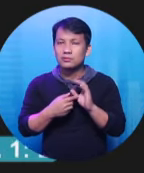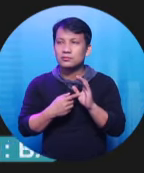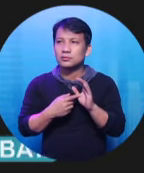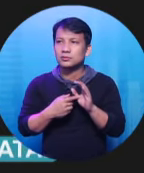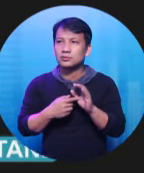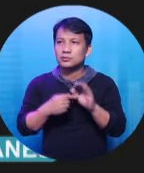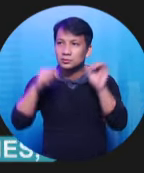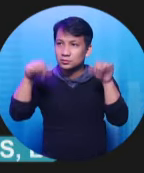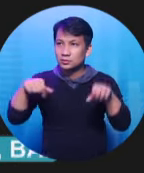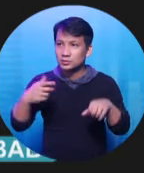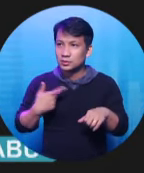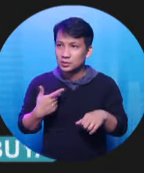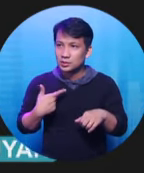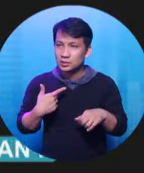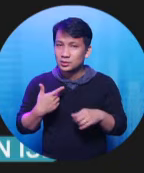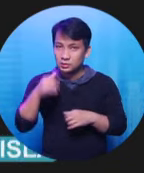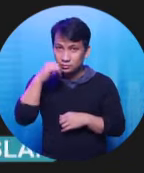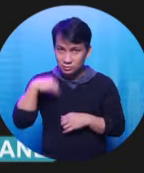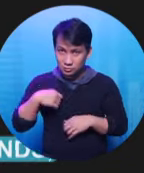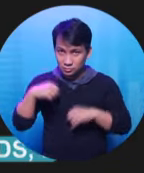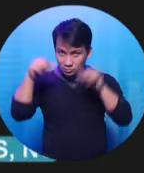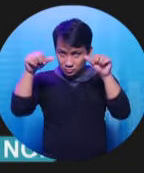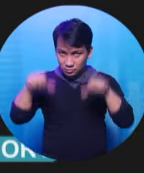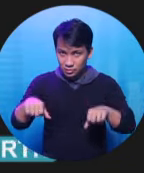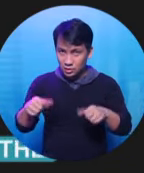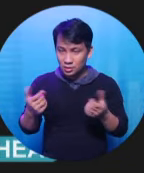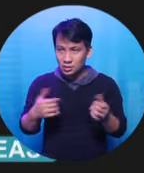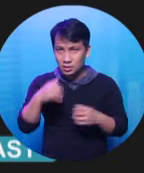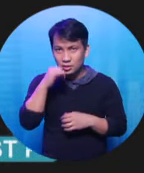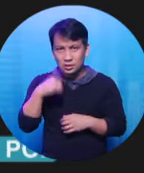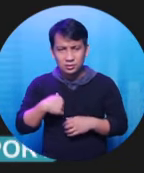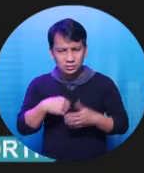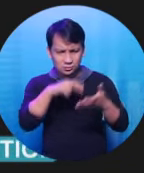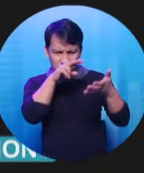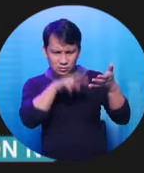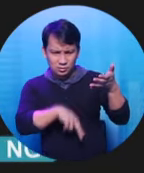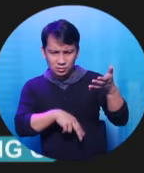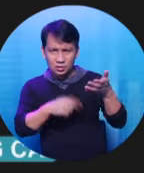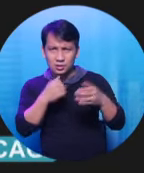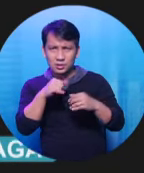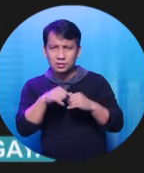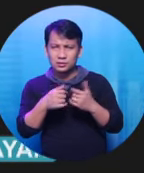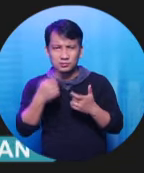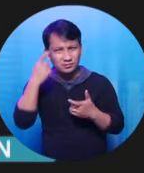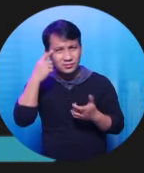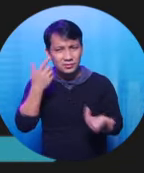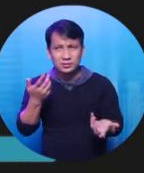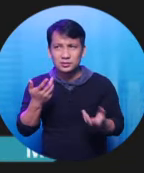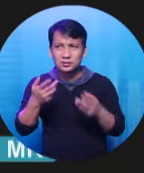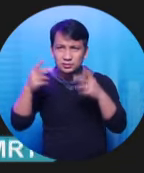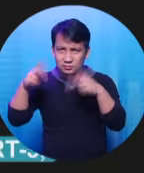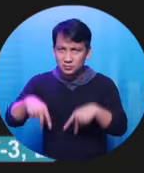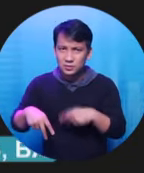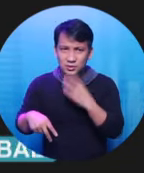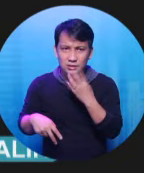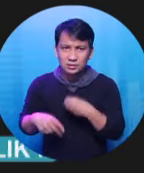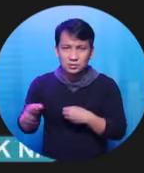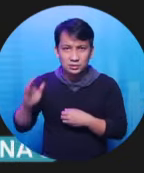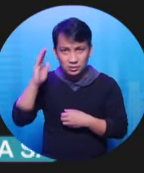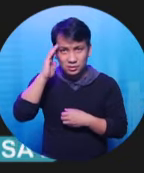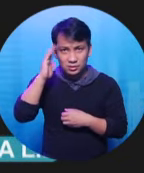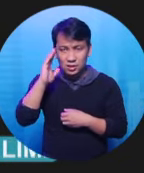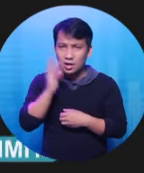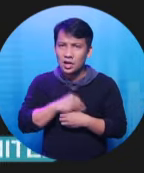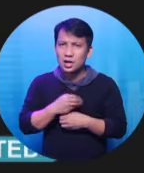siyang pinost yesterday, and nabasa ko kasi, and I think as a person na may alam